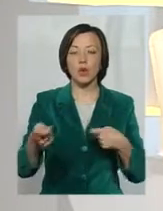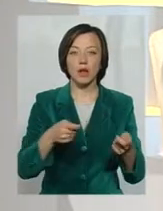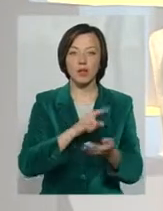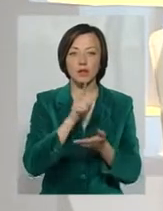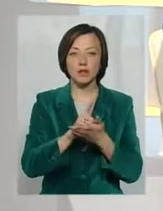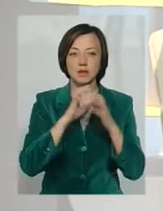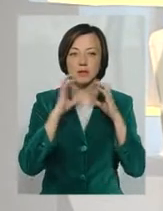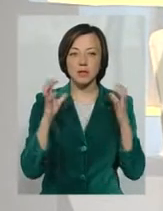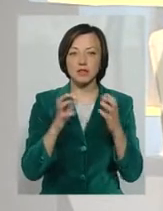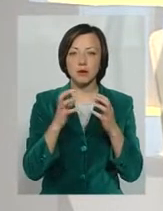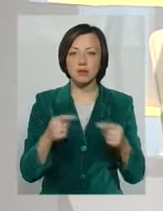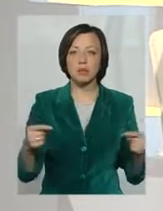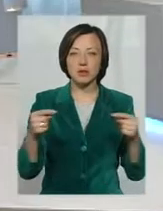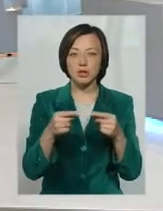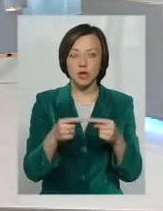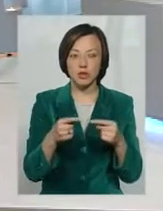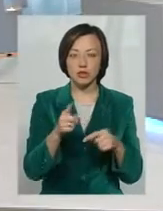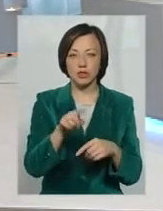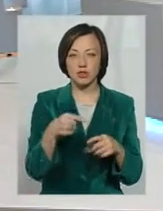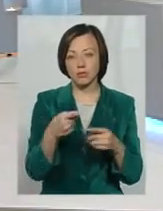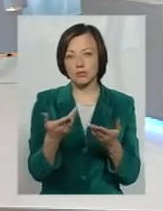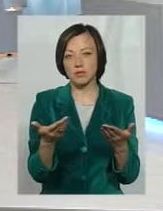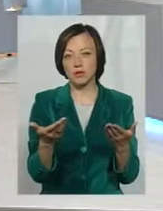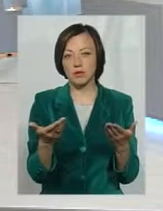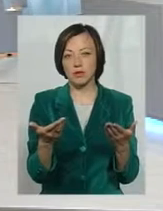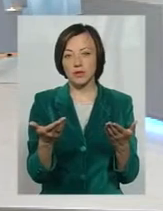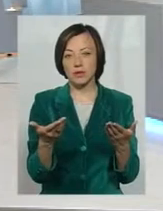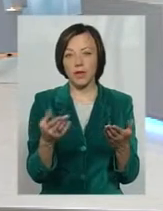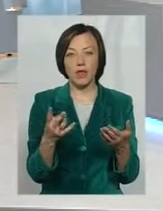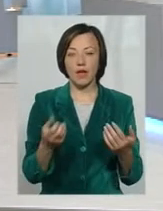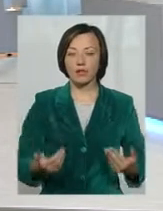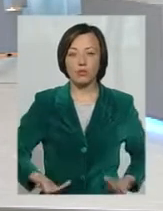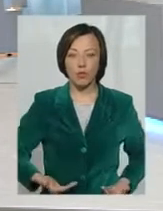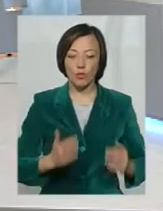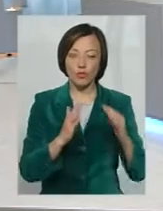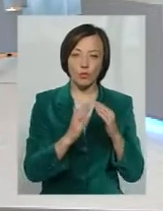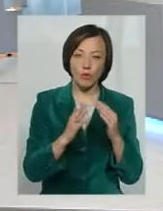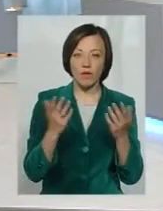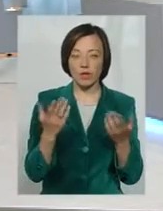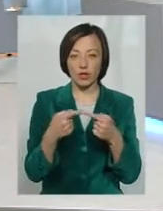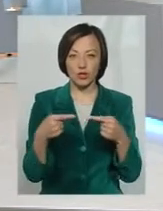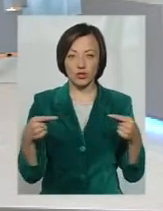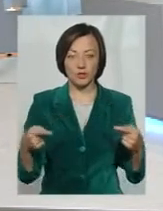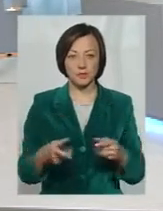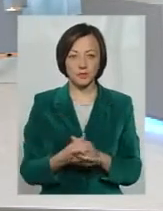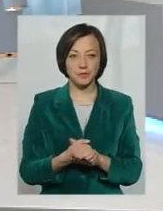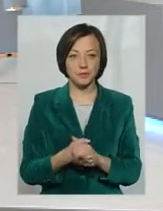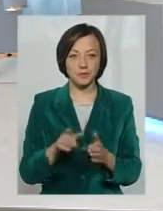бути збережене цільове призначення, ну, з тієї чи того нежитлової будови, чи можливо іншої?